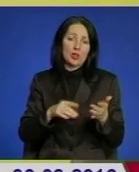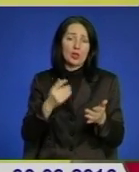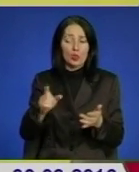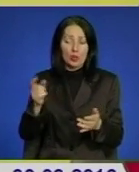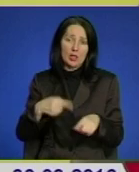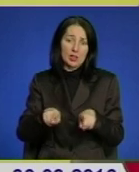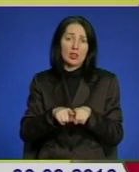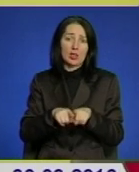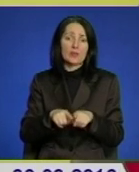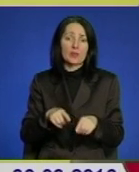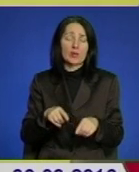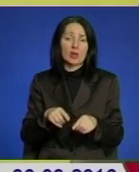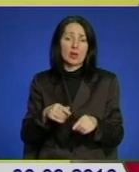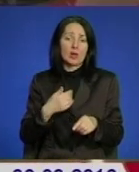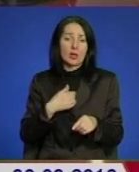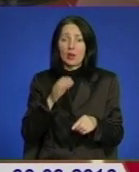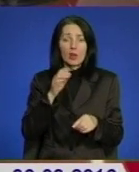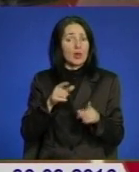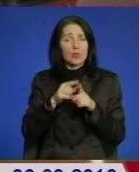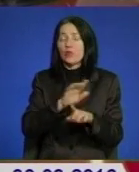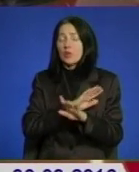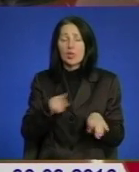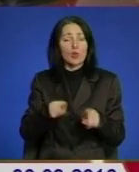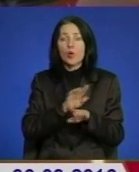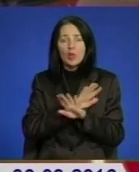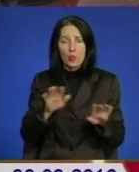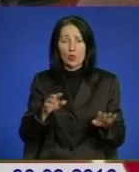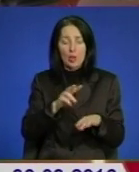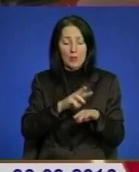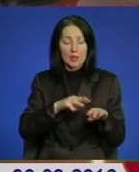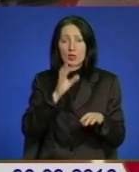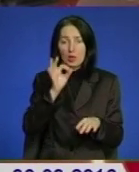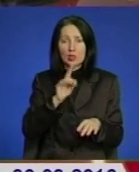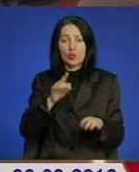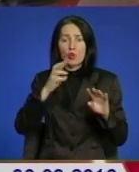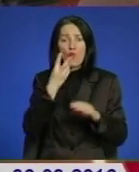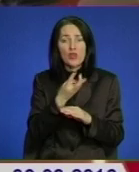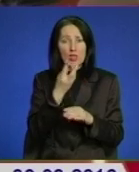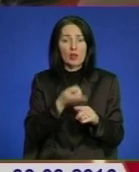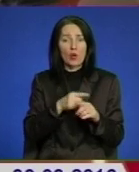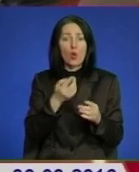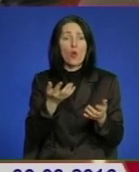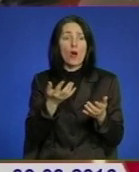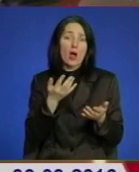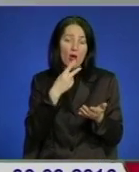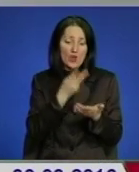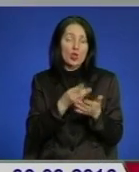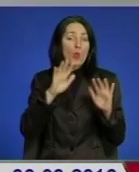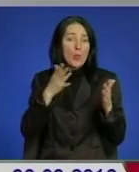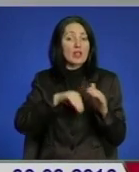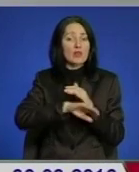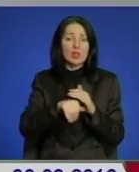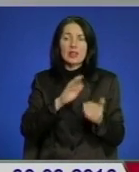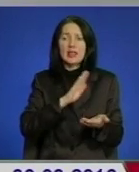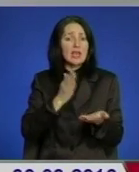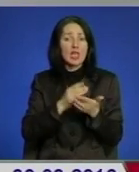На що він відповів: «Ні, такого не буде». Та поліція каже, що відео, на якому видно момент викрадення волонтера, для них не є доказом. І осіб,